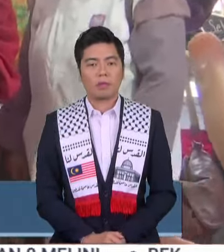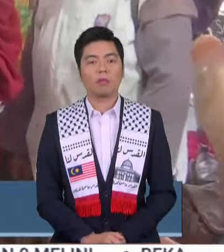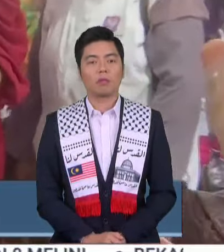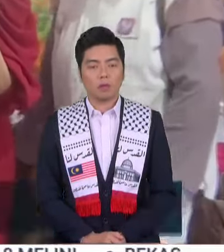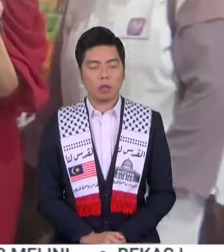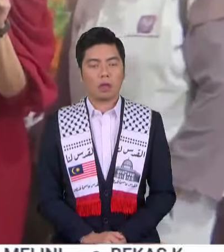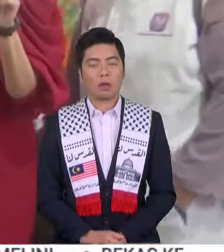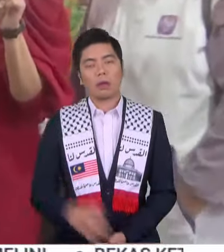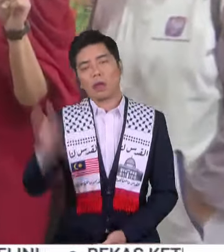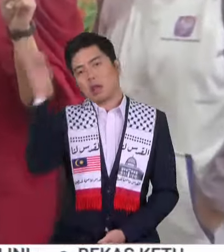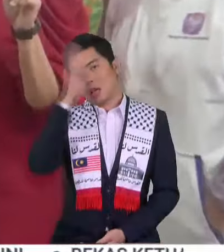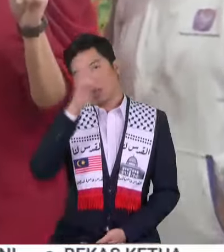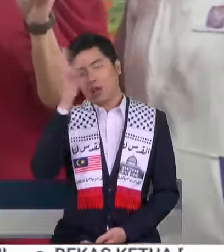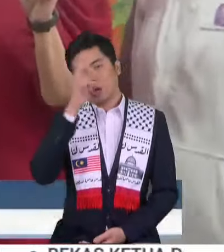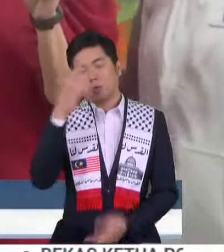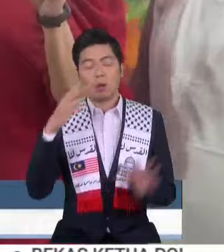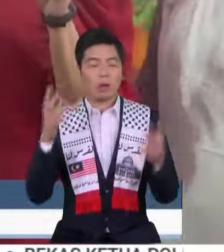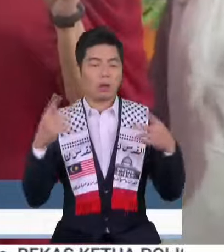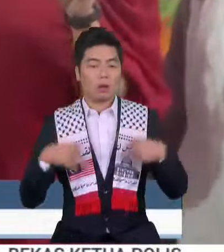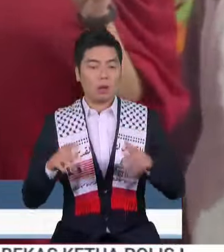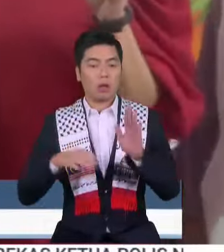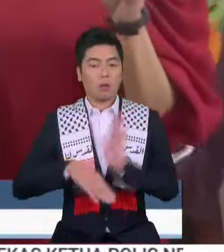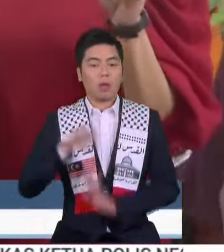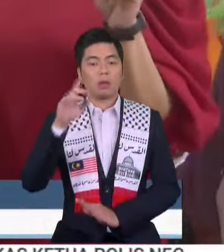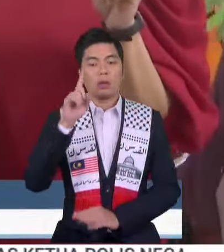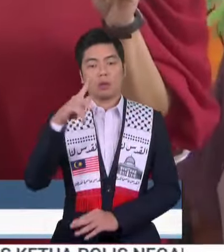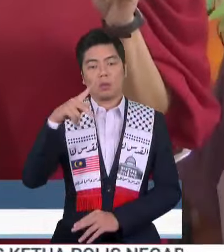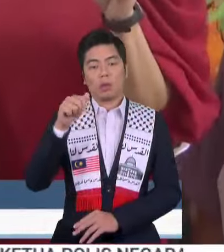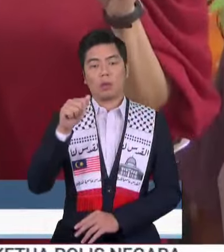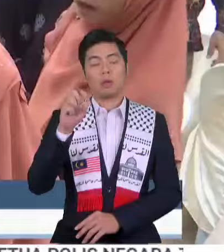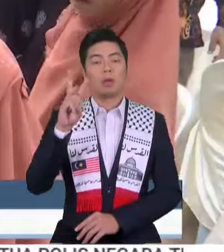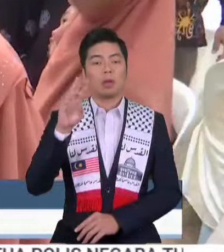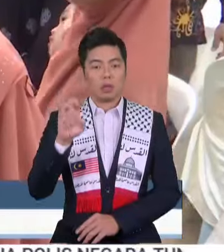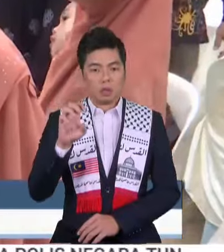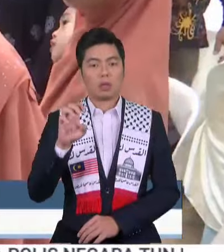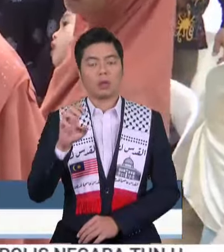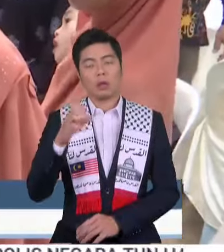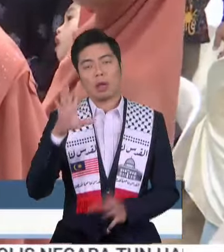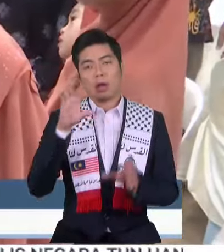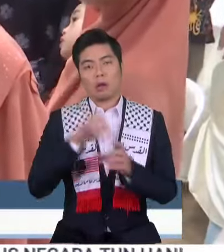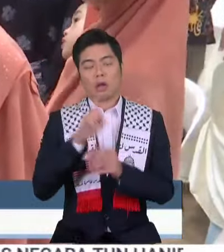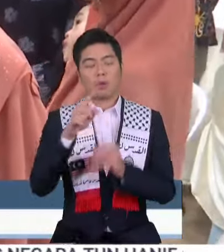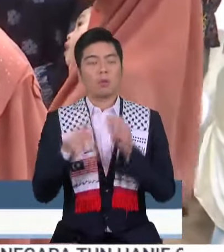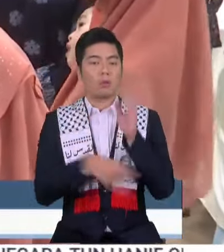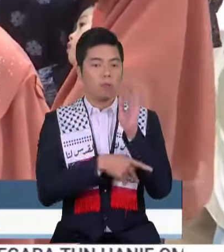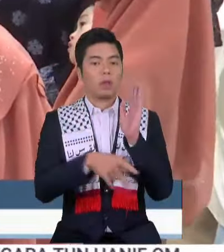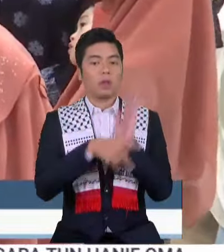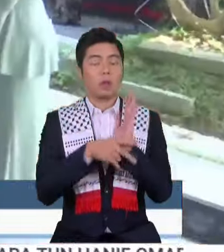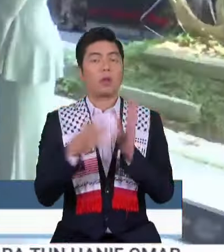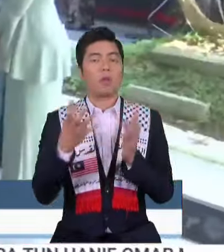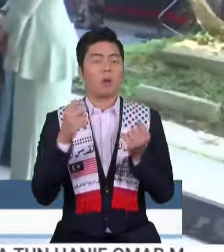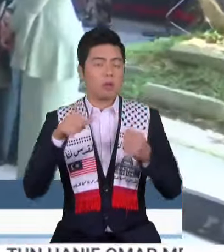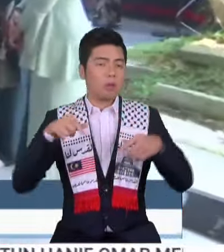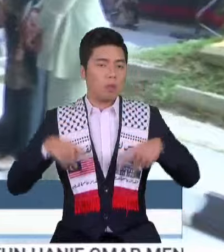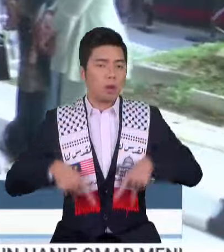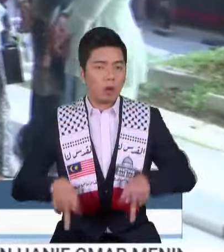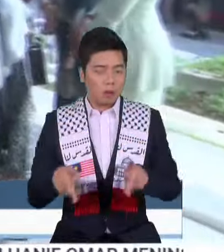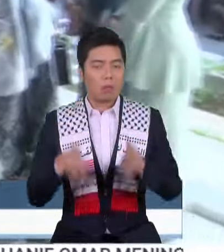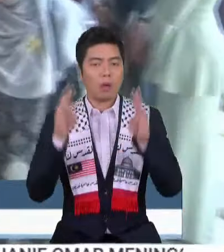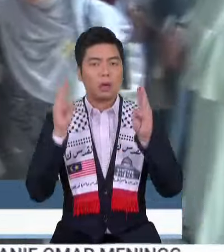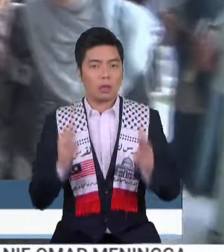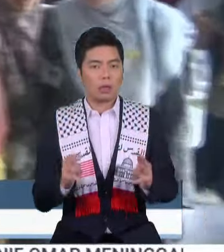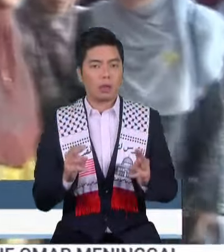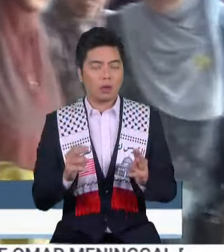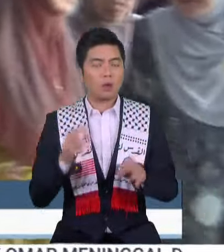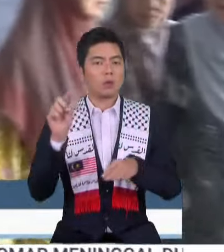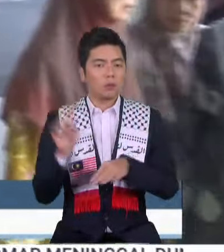Memandangkan kerajaan membenarkan lebih daripada satu PAWE ditubuhkan di satu-satu kawasan parlimen, beliau mahu peluang itu diambil oleh masyarakat di